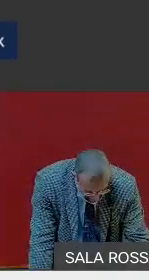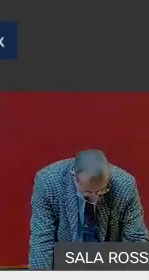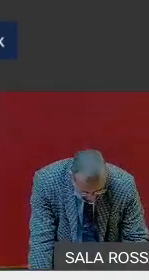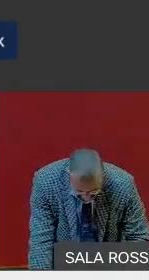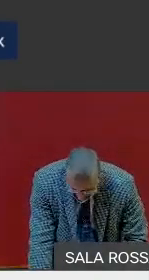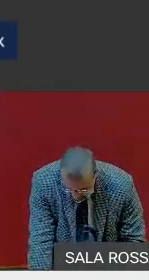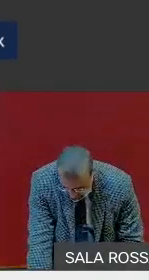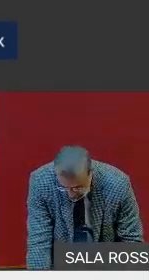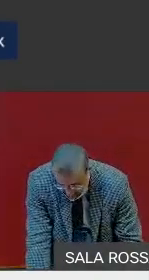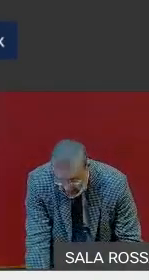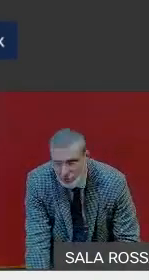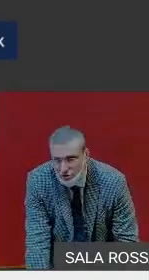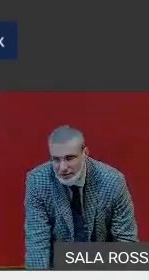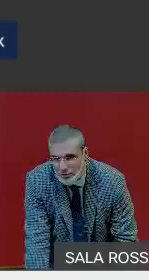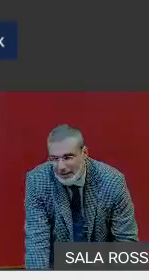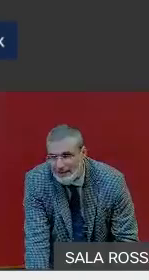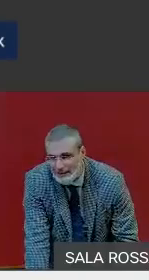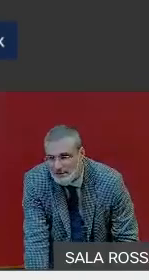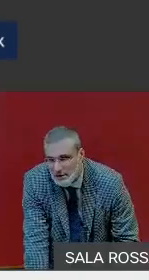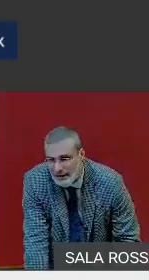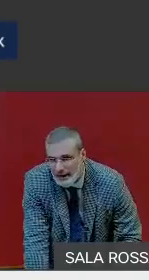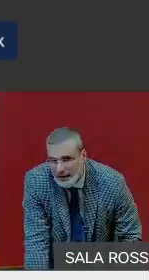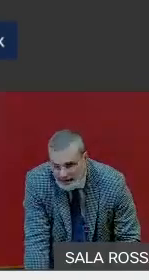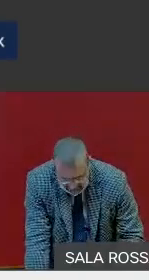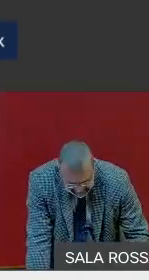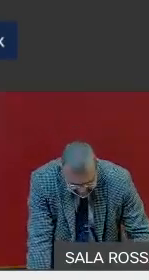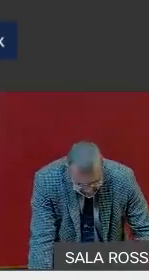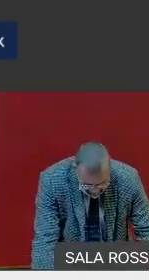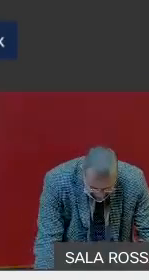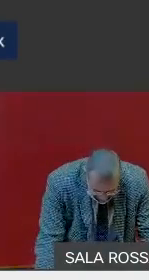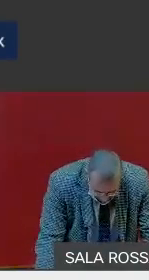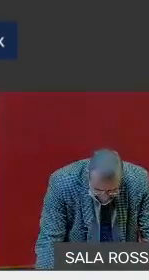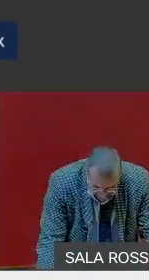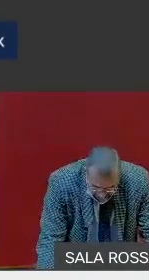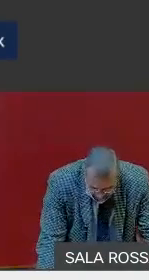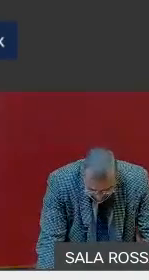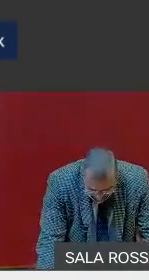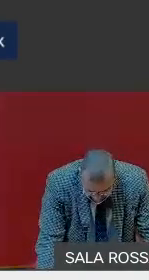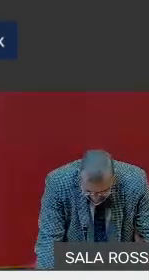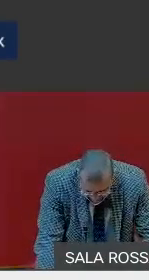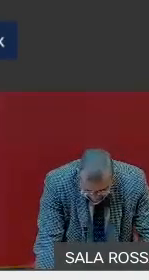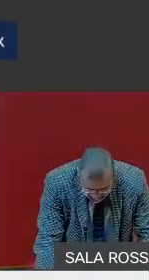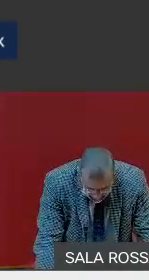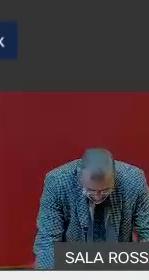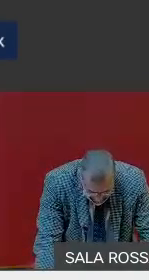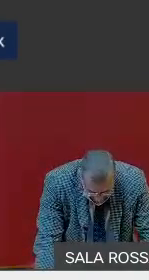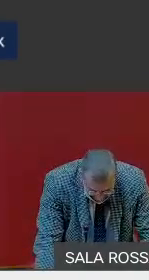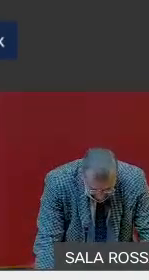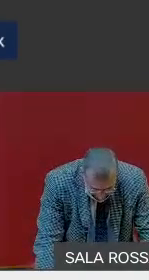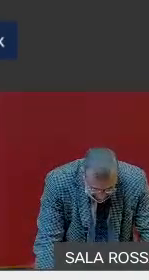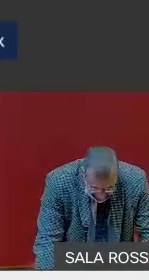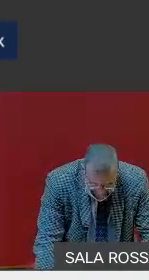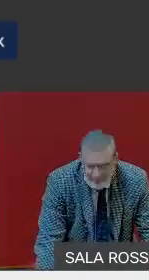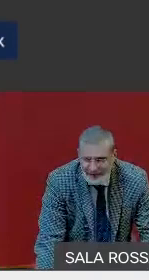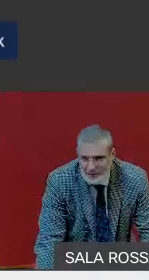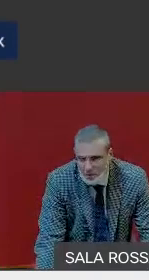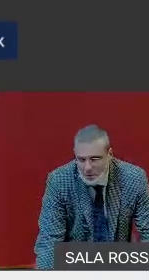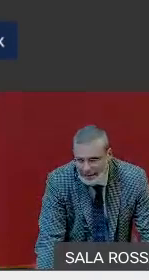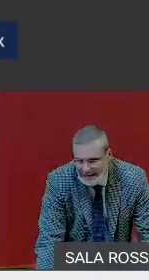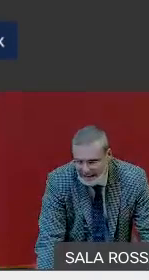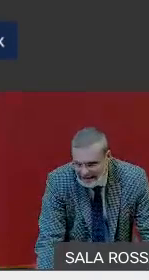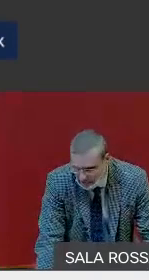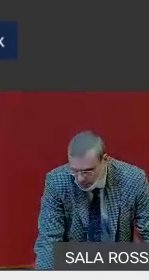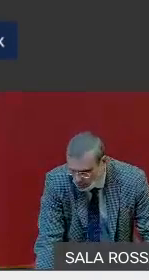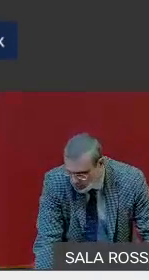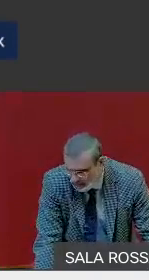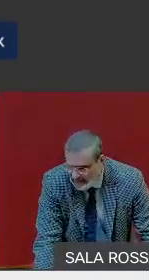delegazione che assolutamente oggetto d'attenzione dell'assessorato in questo periodo più quindi rispetto a quello che